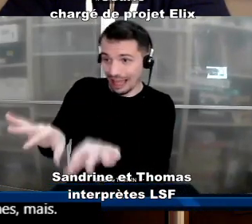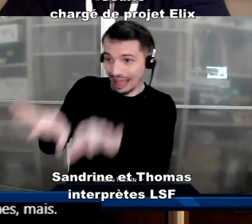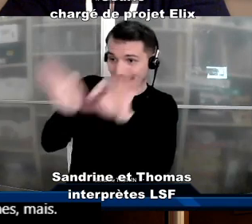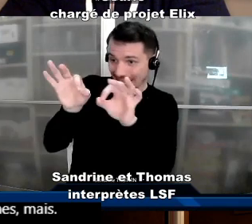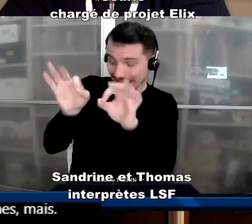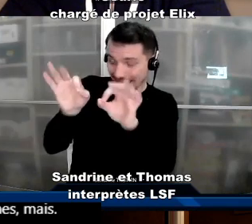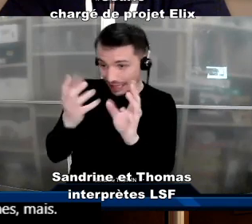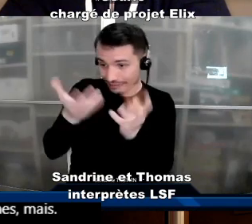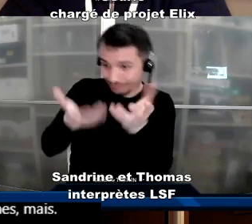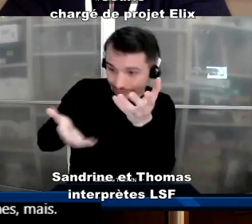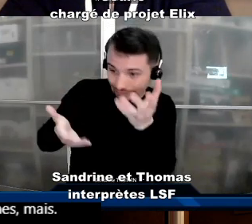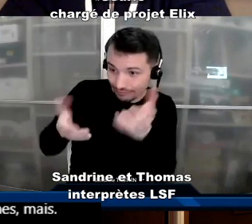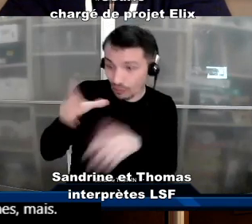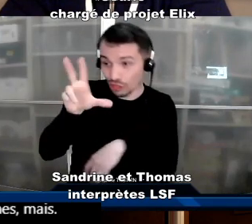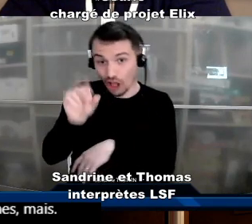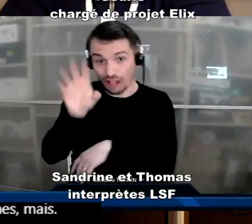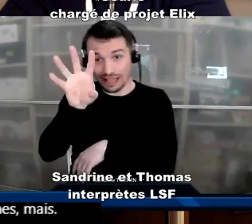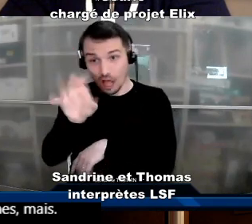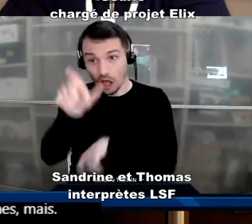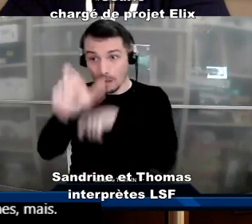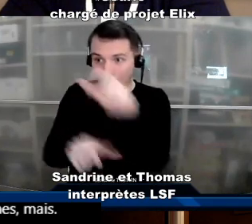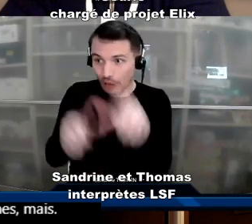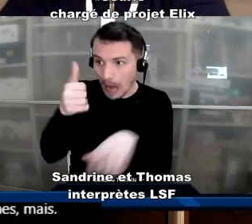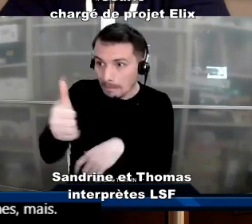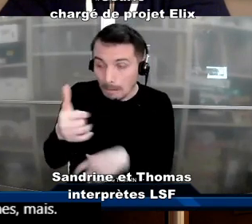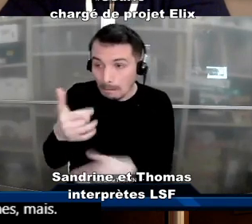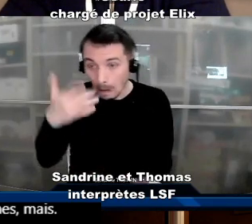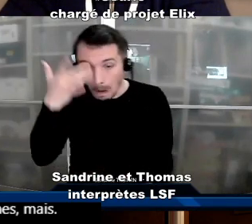voilà, c'est ces 30-40 personnes qui vont découvrir